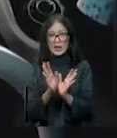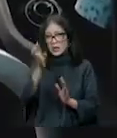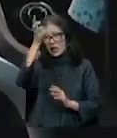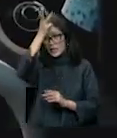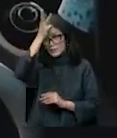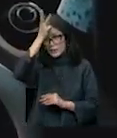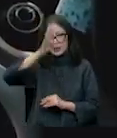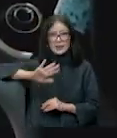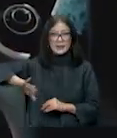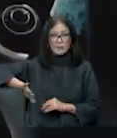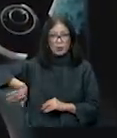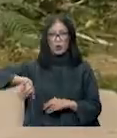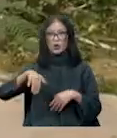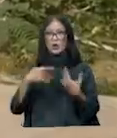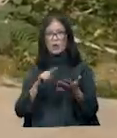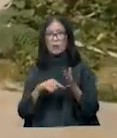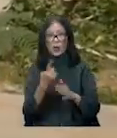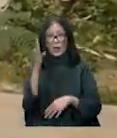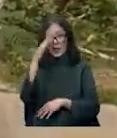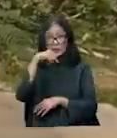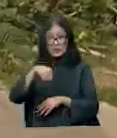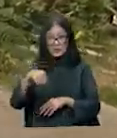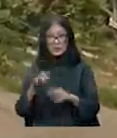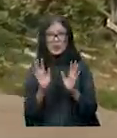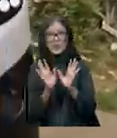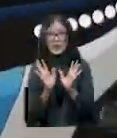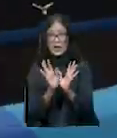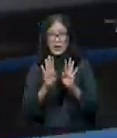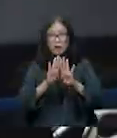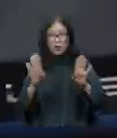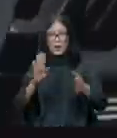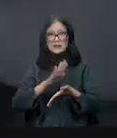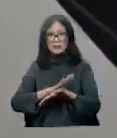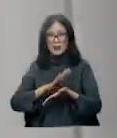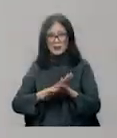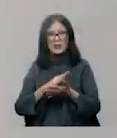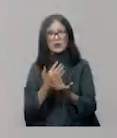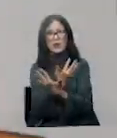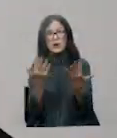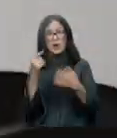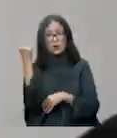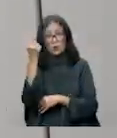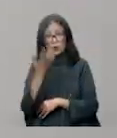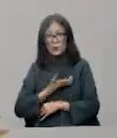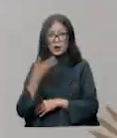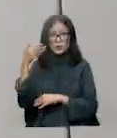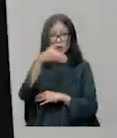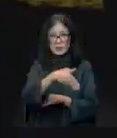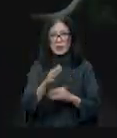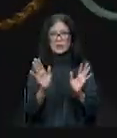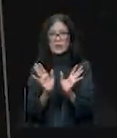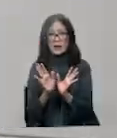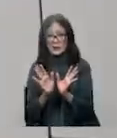Timur. Mulai hari ini, otorita IKN membuka kesempatan bagi masyarakat umum untuk berkunjung ke Ibu Kota Baru